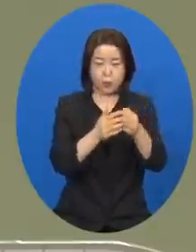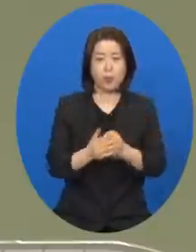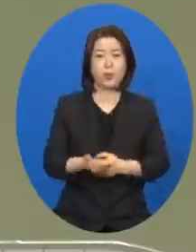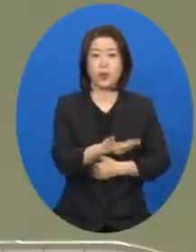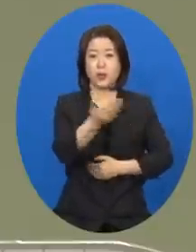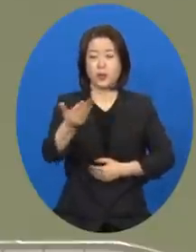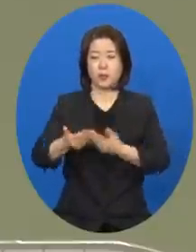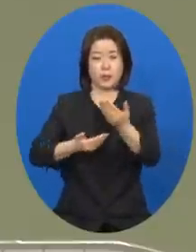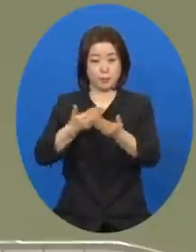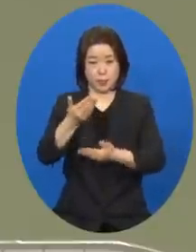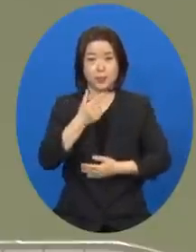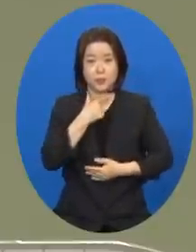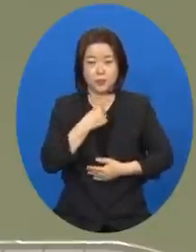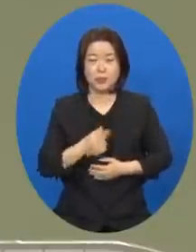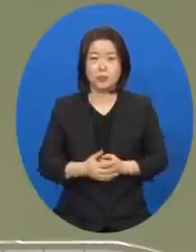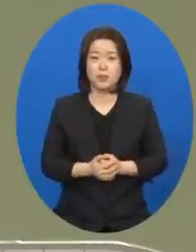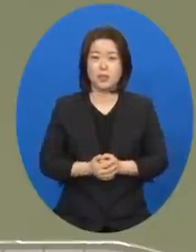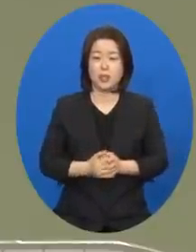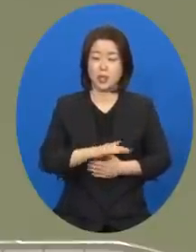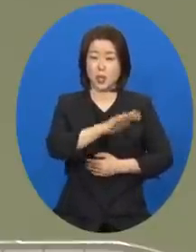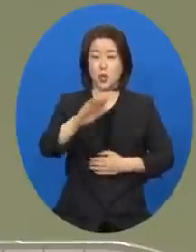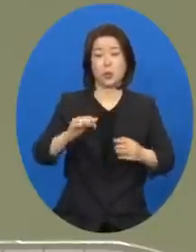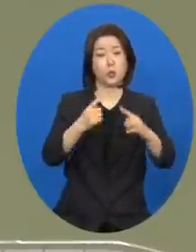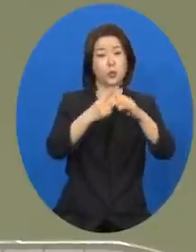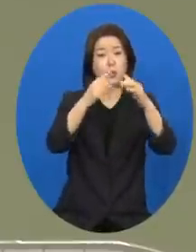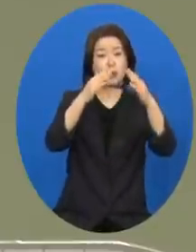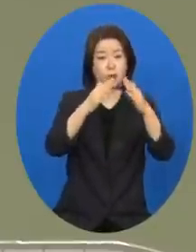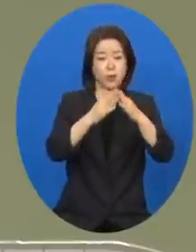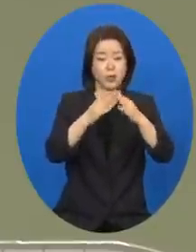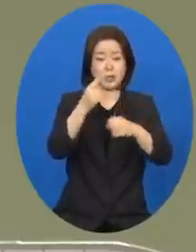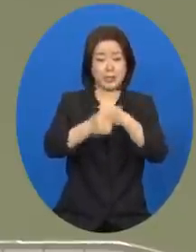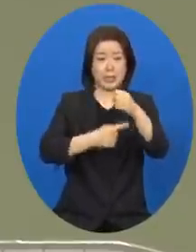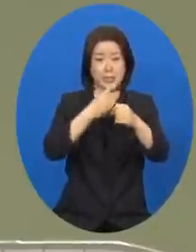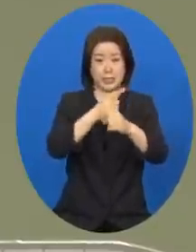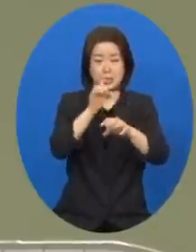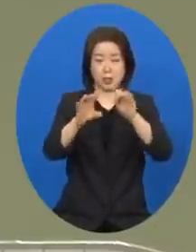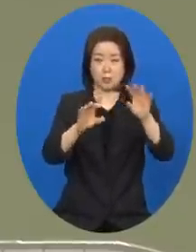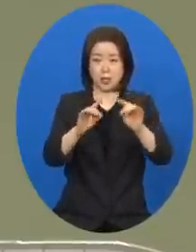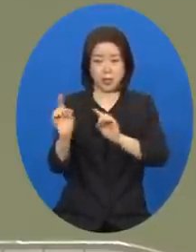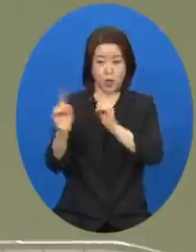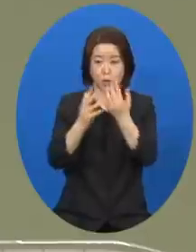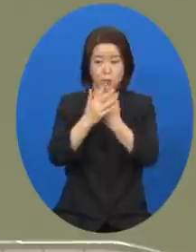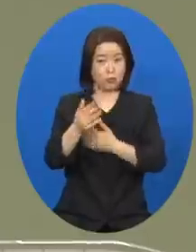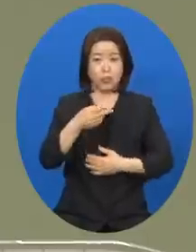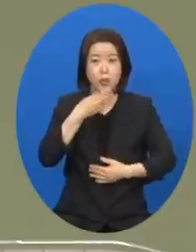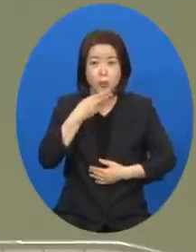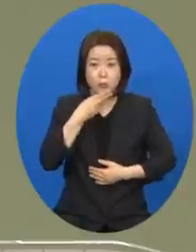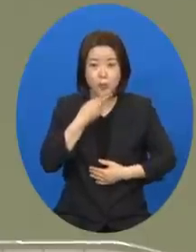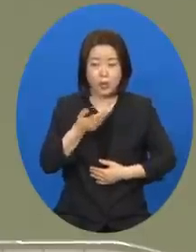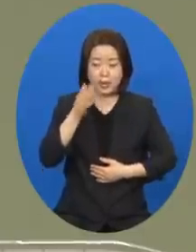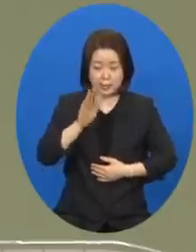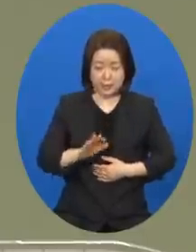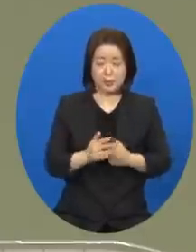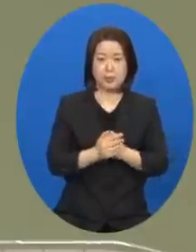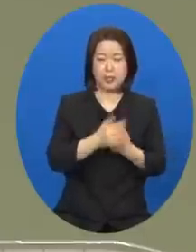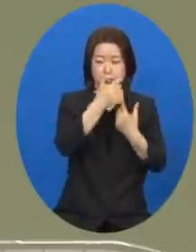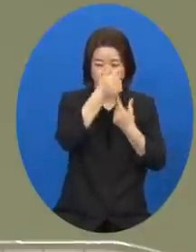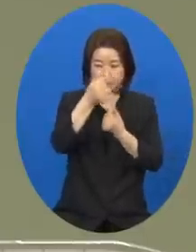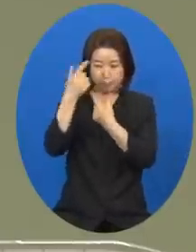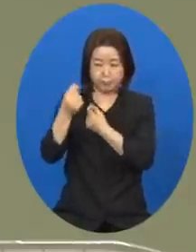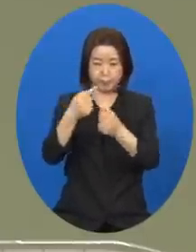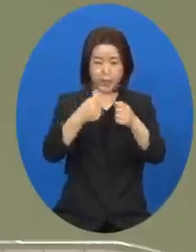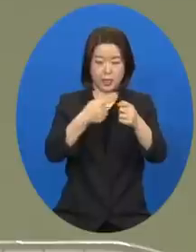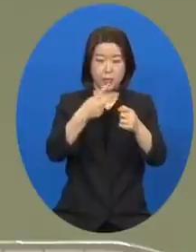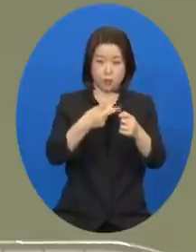나누려고 합니다. 저희 교회는 해마다 따로 부흥회를 하지 않고 정기적으로 1년에 두 번